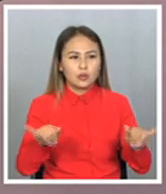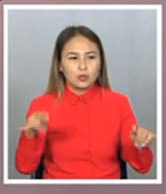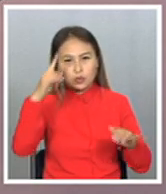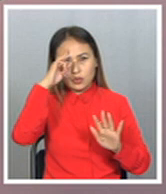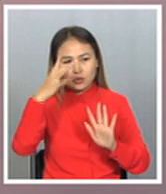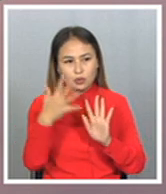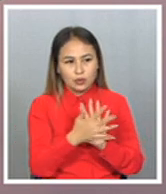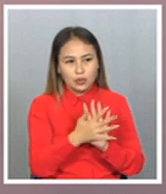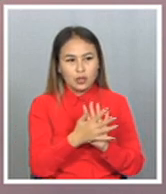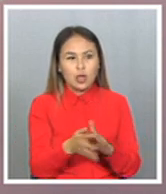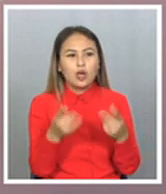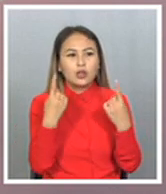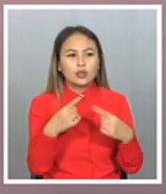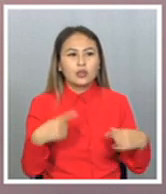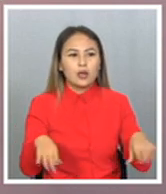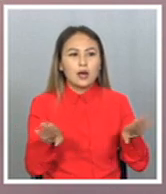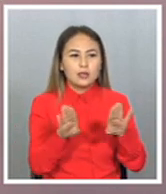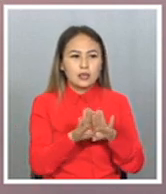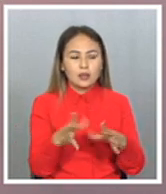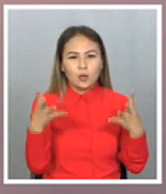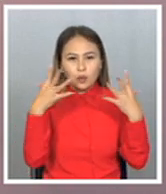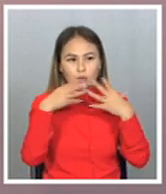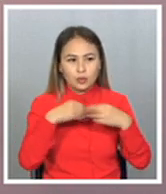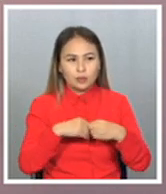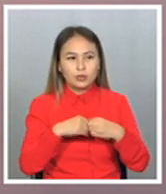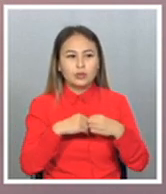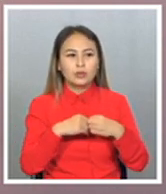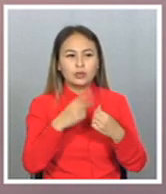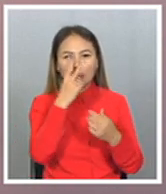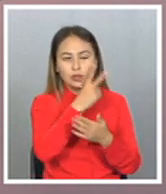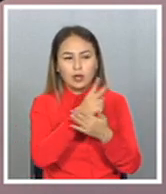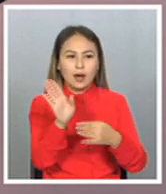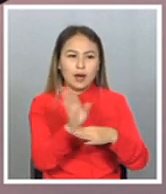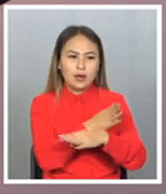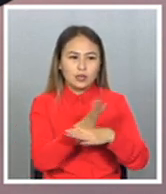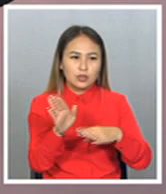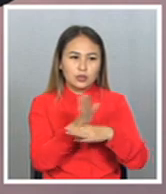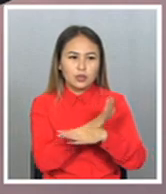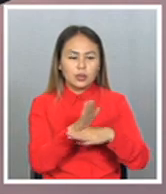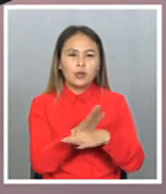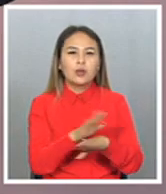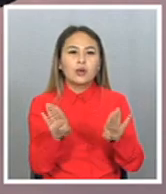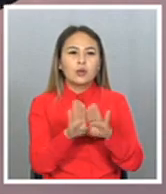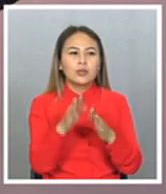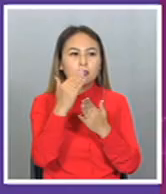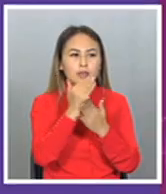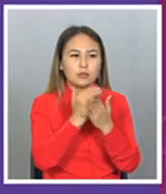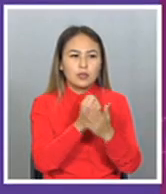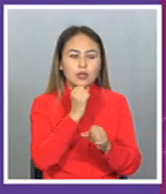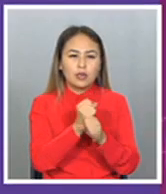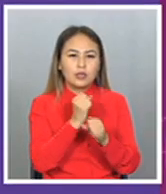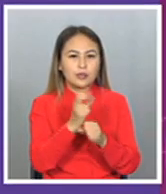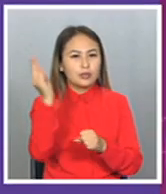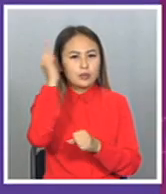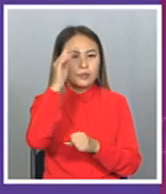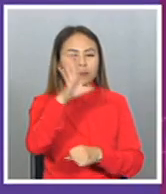таралуын түсіндіңдер. Түрлі ағзаларды қоректену түріне қарай ажыратып,